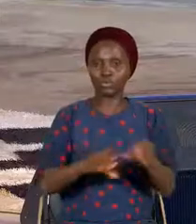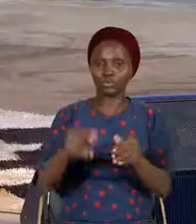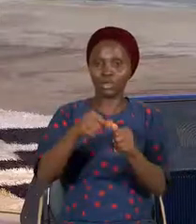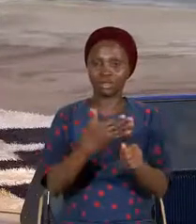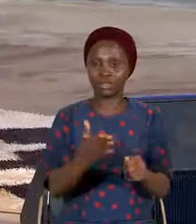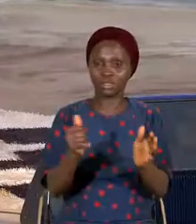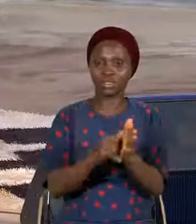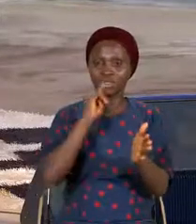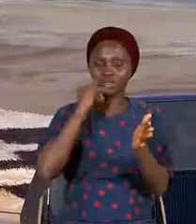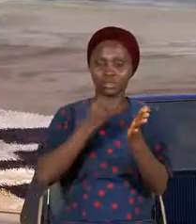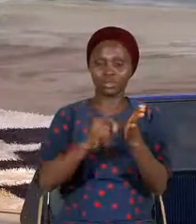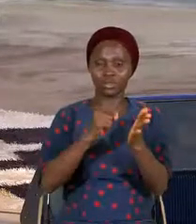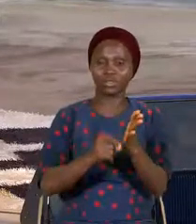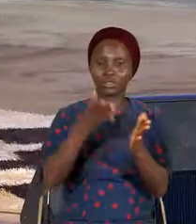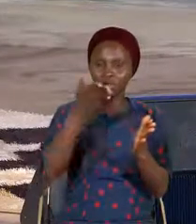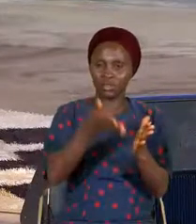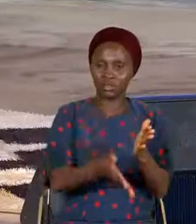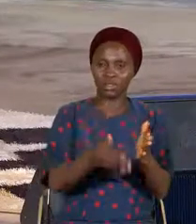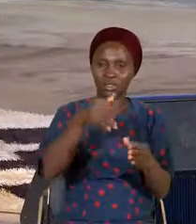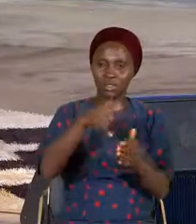méditer et observer tout ce qui est écrit.